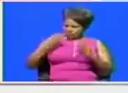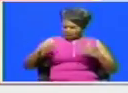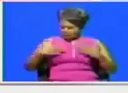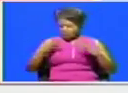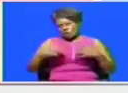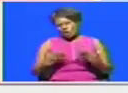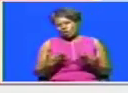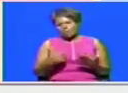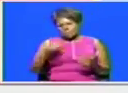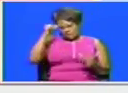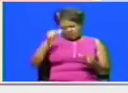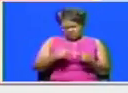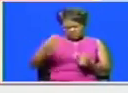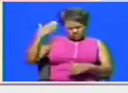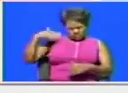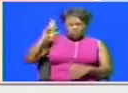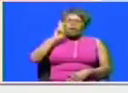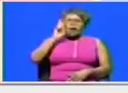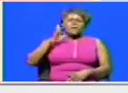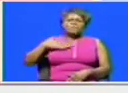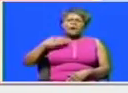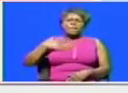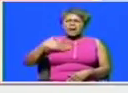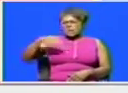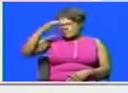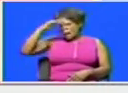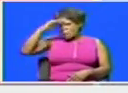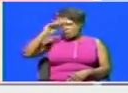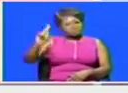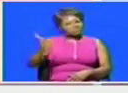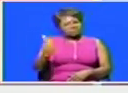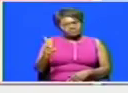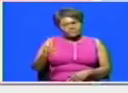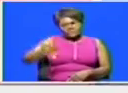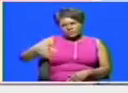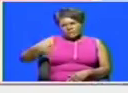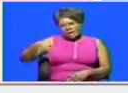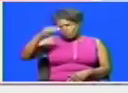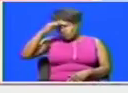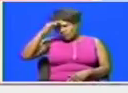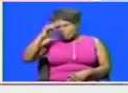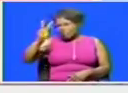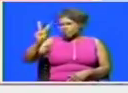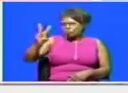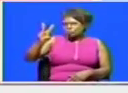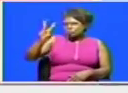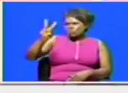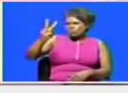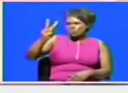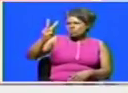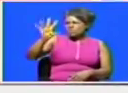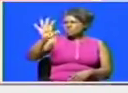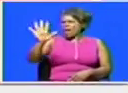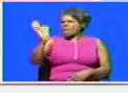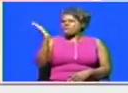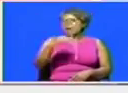hapana? Mimi nakumbuka enzi zangu ma uncle zangu walikuwa kunywa pombe mpaka saa 1. Wataenda kama ni town kukunywa kitu saa 8 saa 9. Ikifika saa 11, wanarudi